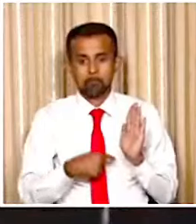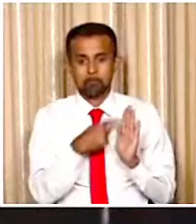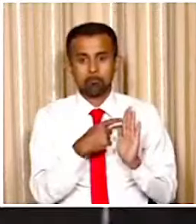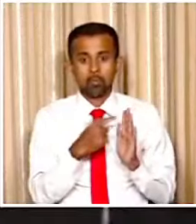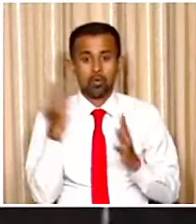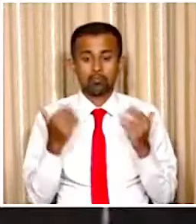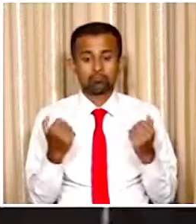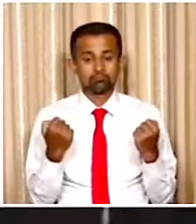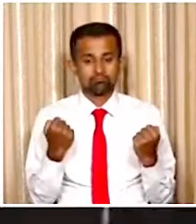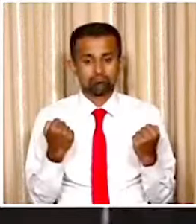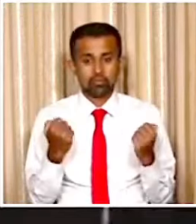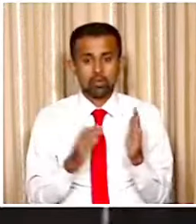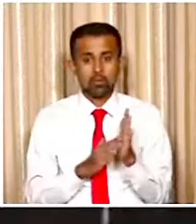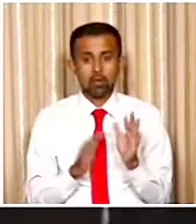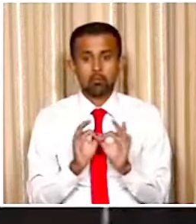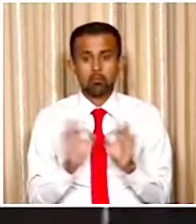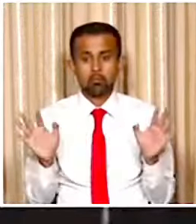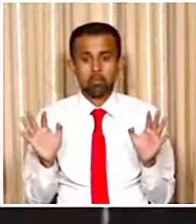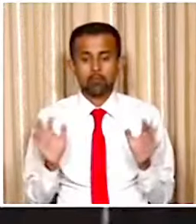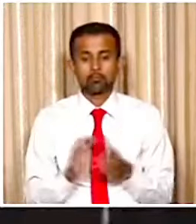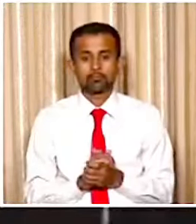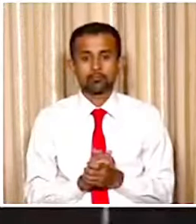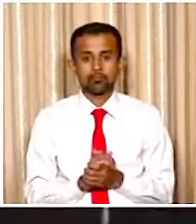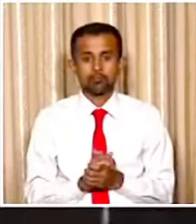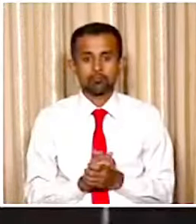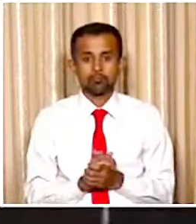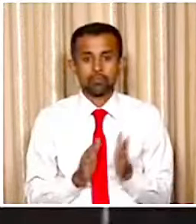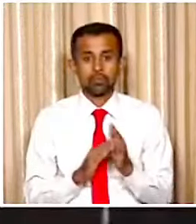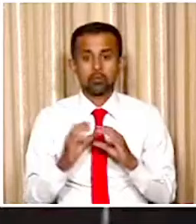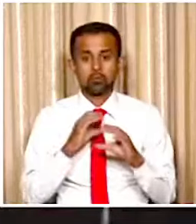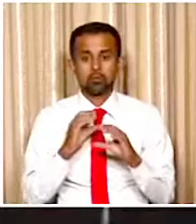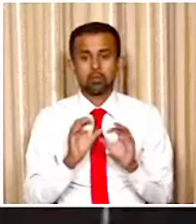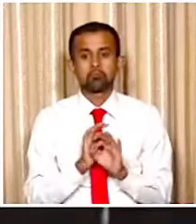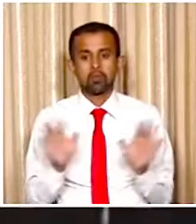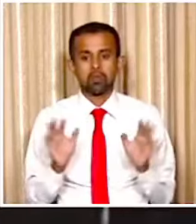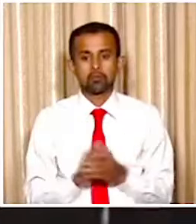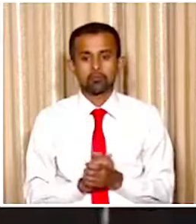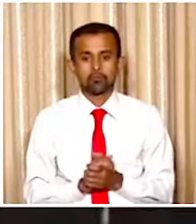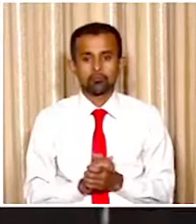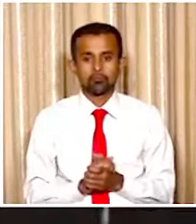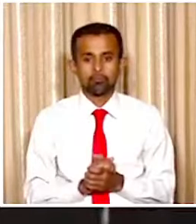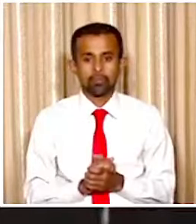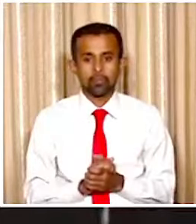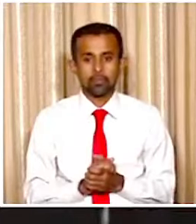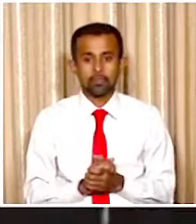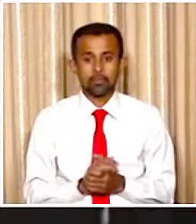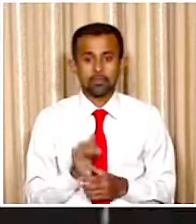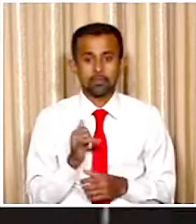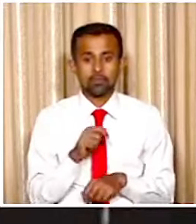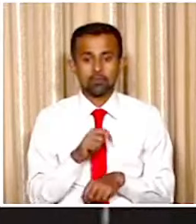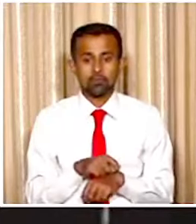ප්‍රබලම ජනමාධ්‍ය සහ සංනිවේදන මාධ්‍ය ඒ විතරක් නෙමෙයි මේක